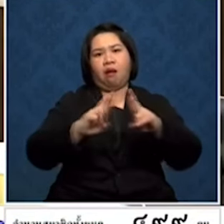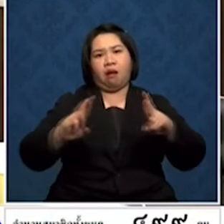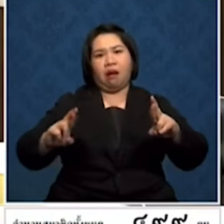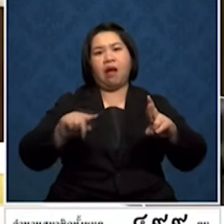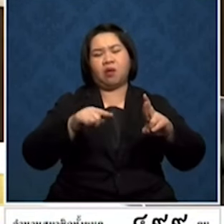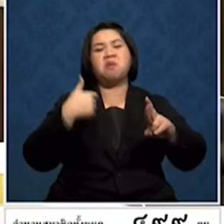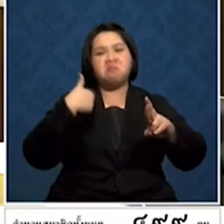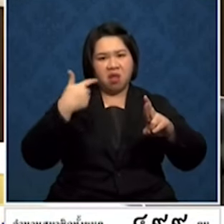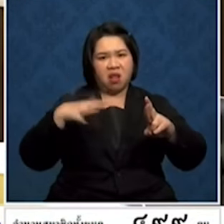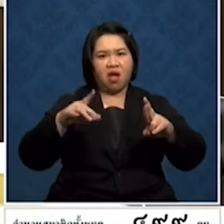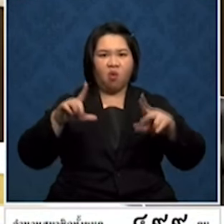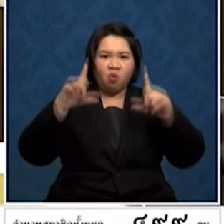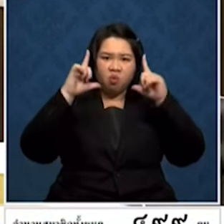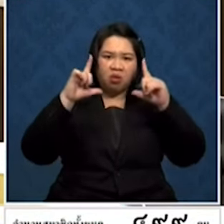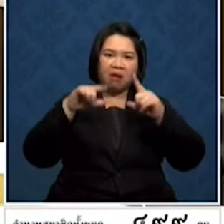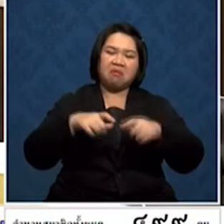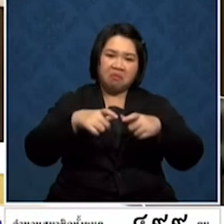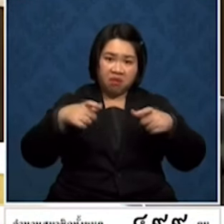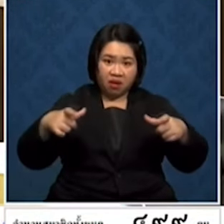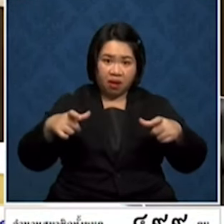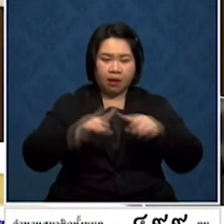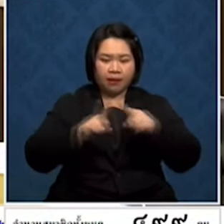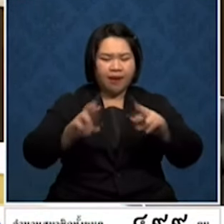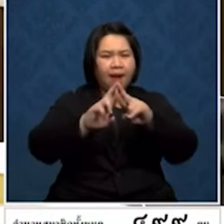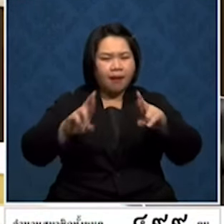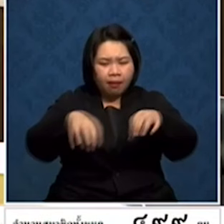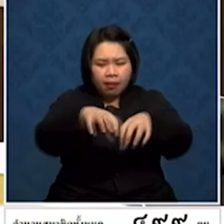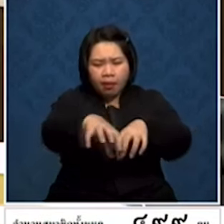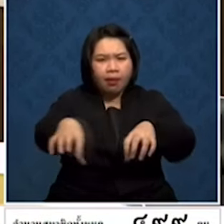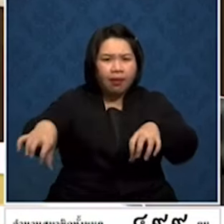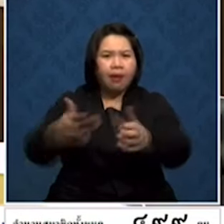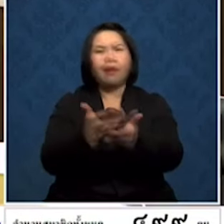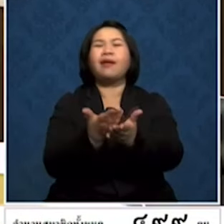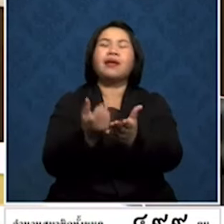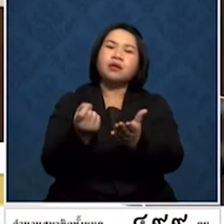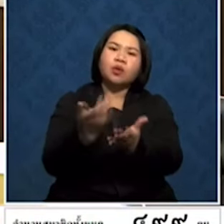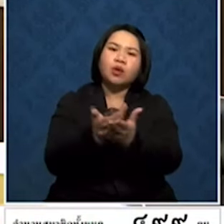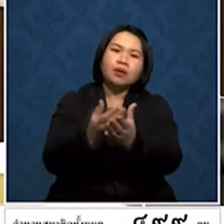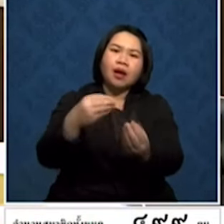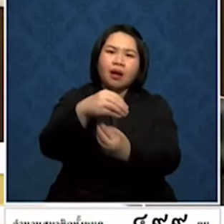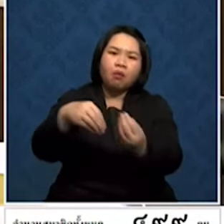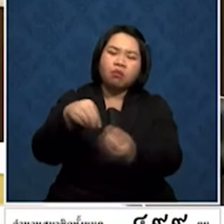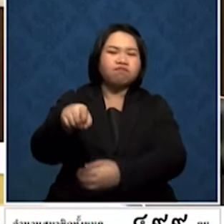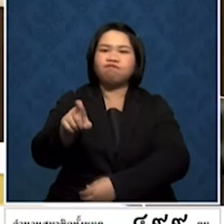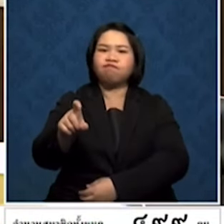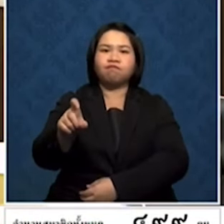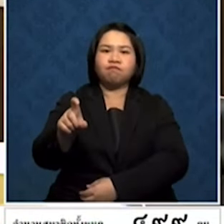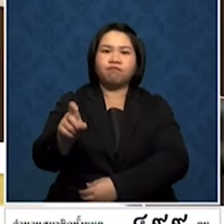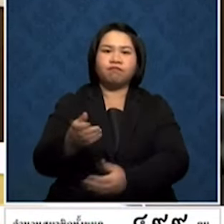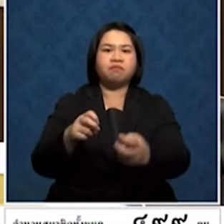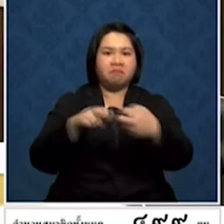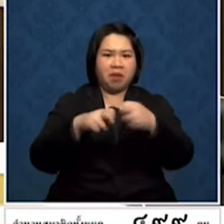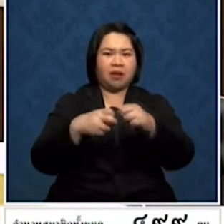มีสายป่านยาวแต่ว่าร้านค้าราายเล็กรายย่อยที่เป็นเงินหมุนเงินสดเนี่ยเ้าจะอยู่ไม่ได้เาจะทำ